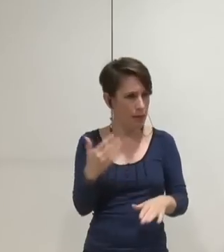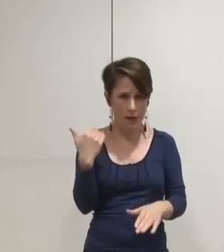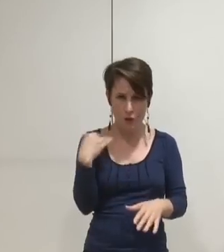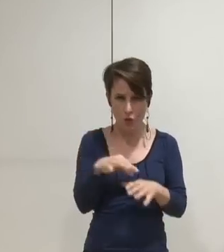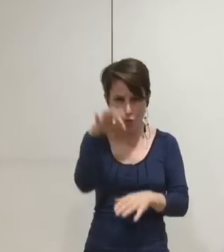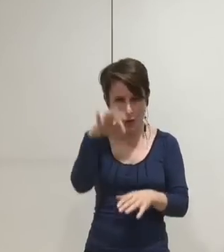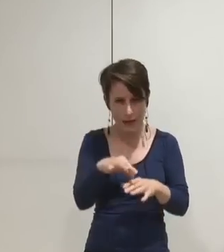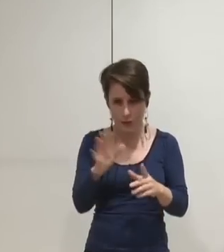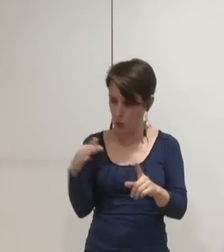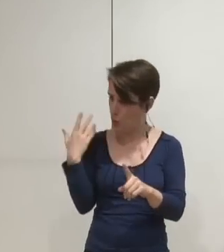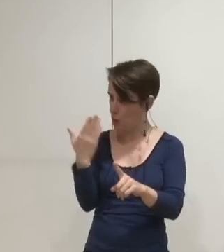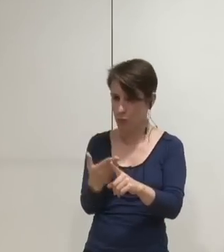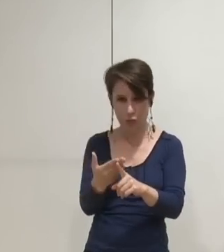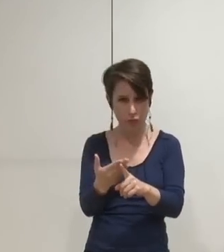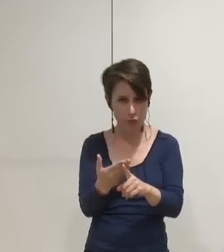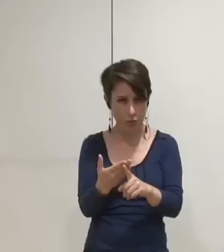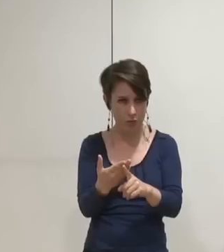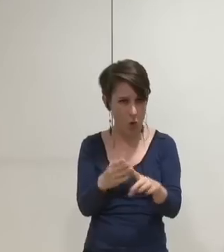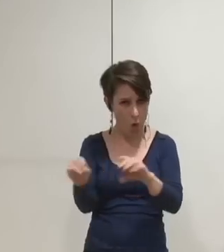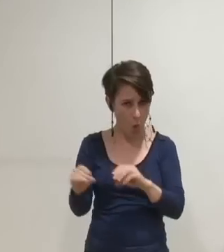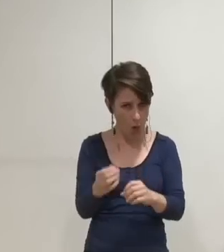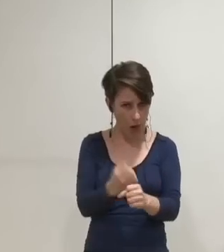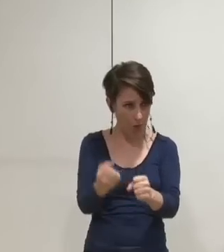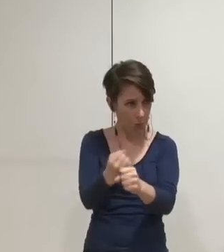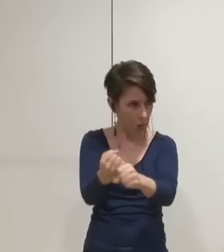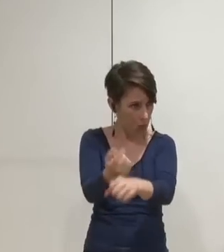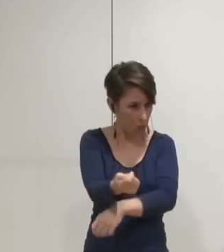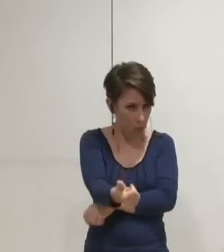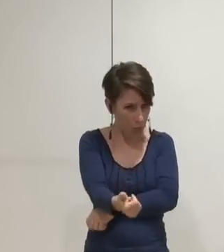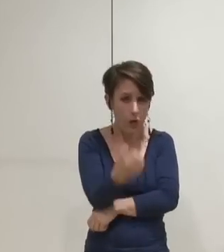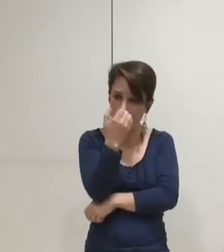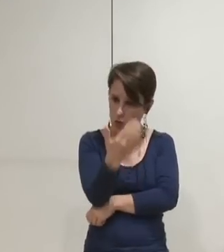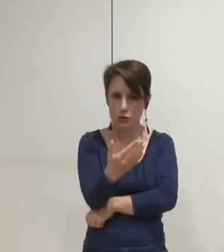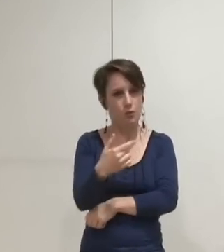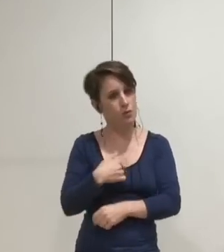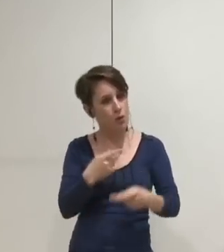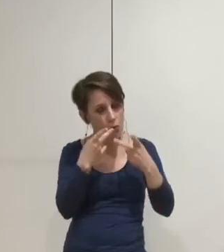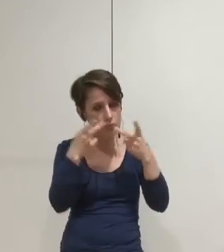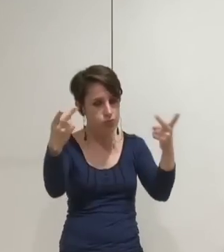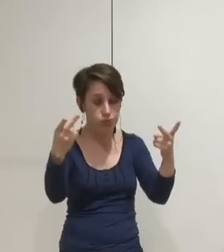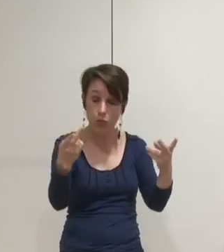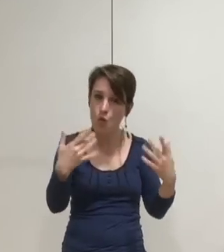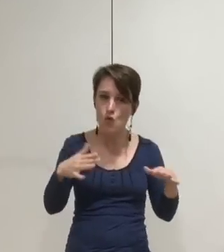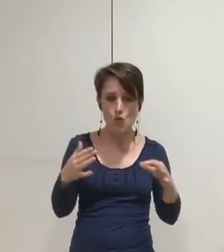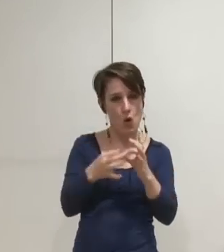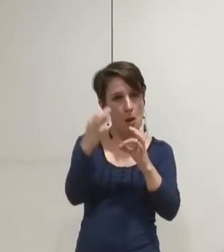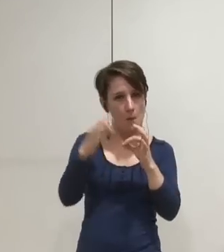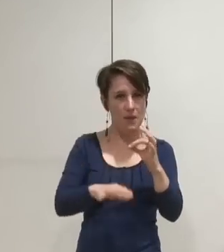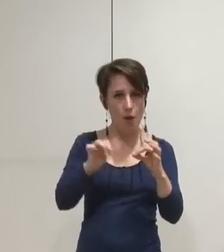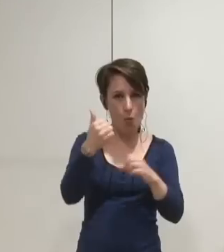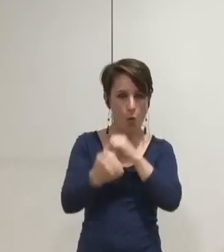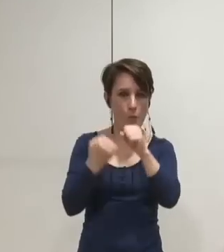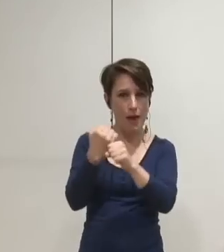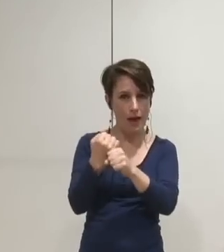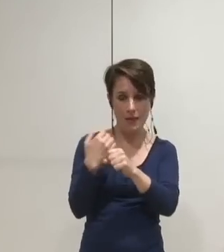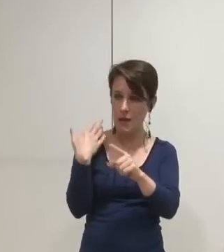parent pauvre de vos réformes c'est ce qui m'avait amené à dire et à écrire que votre bilan de la première année est bien plus écologique